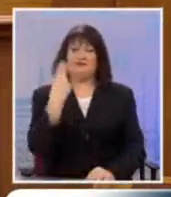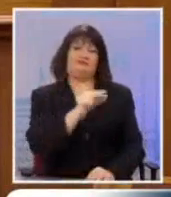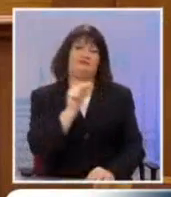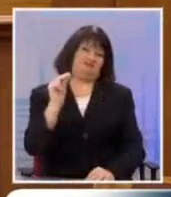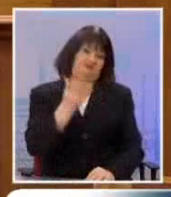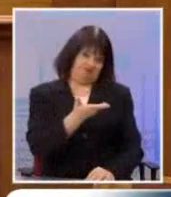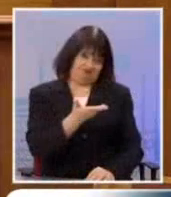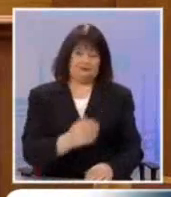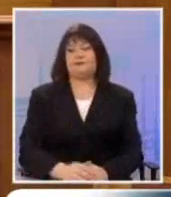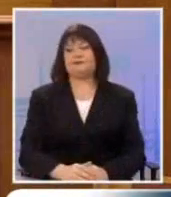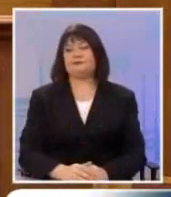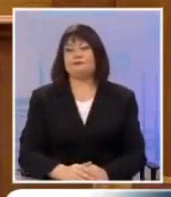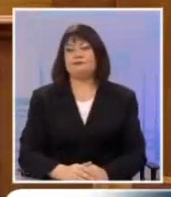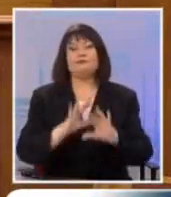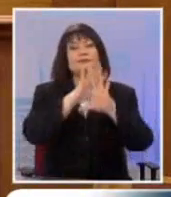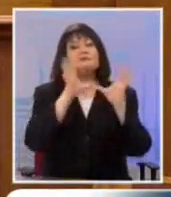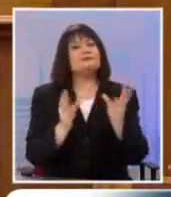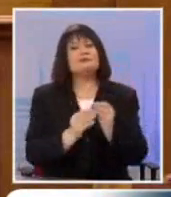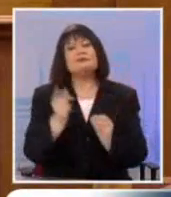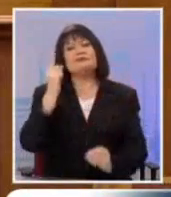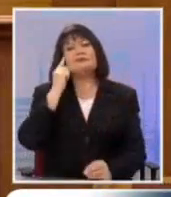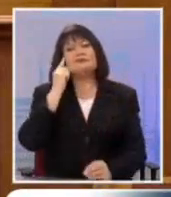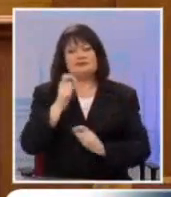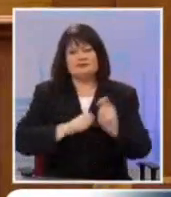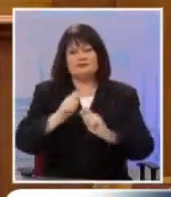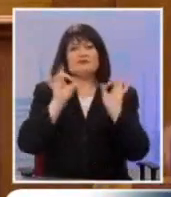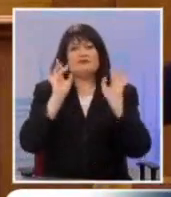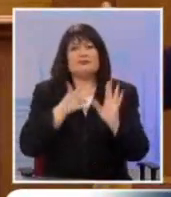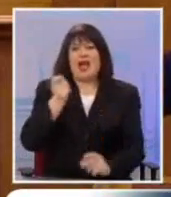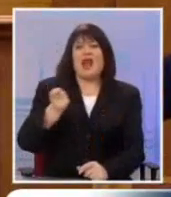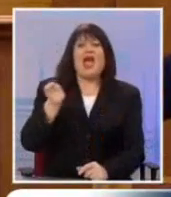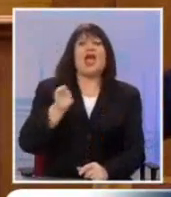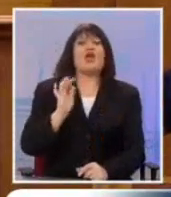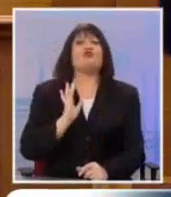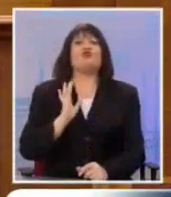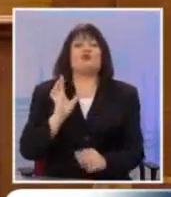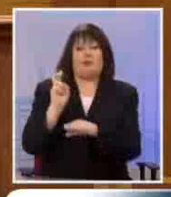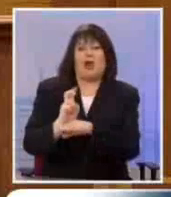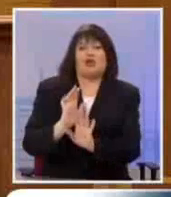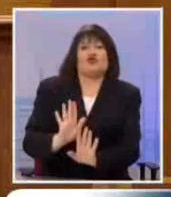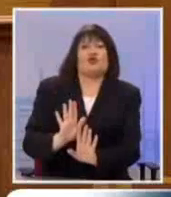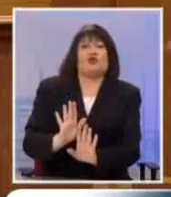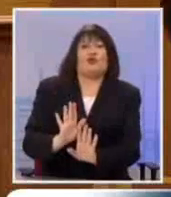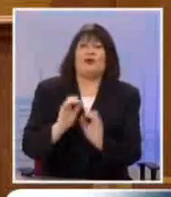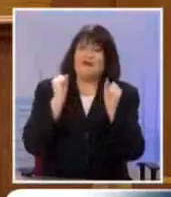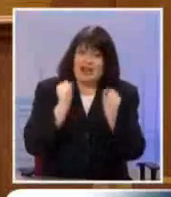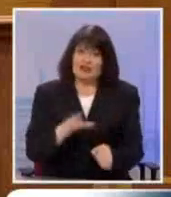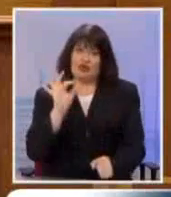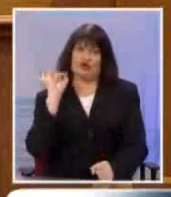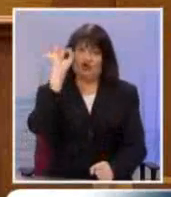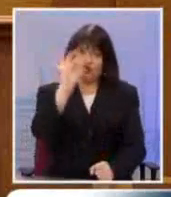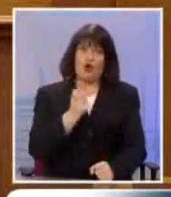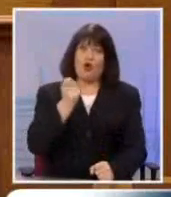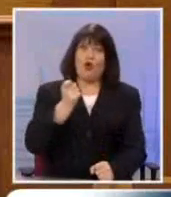υπόσχεση. Και όλα αυτά νομίζω χωρίς να φτιάχνουμε το χρέος. Χωρίς υποτίθεται ο βασικός στόχος που ήταν να μειωθεί